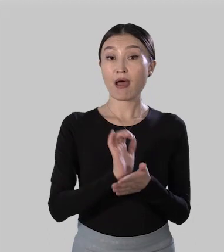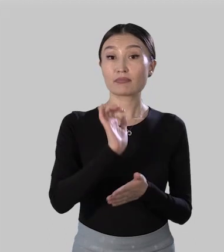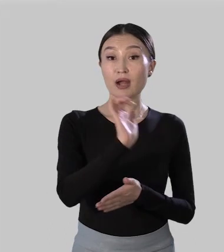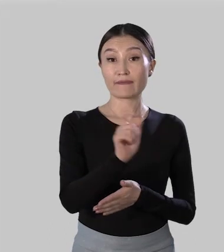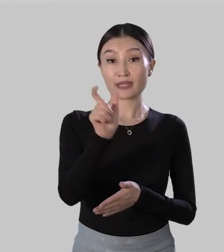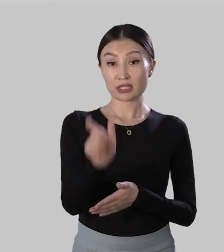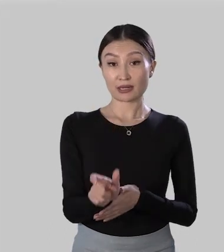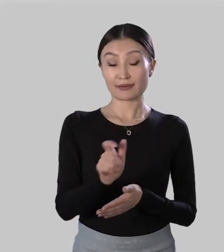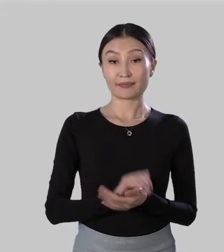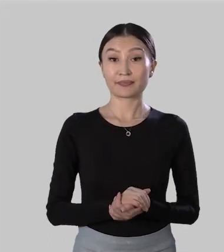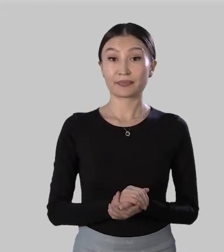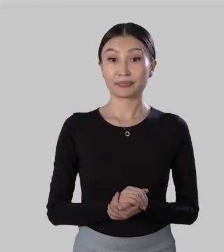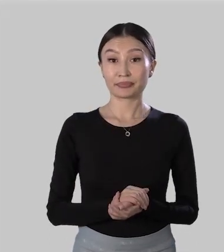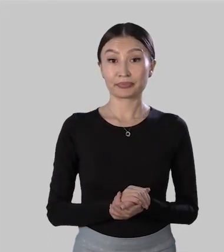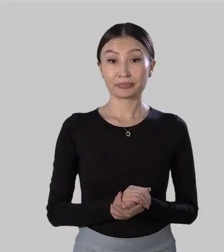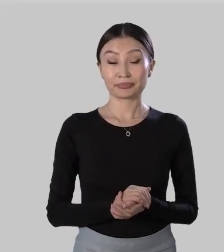Отправитель.